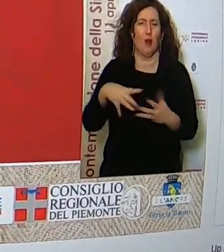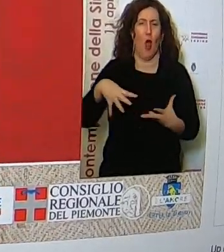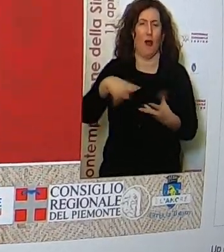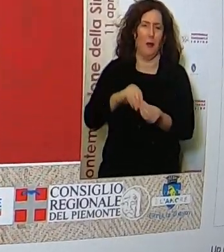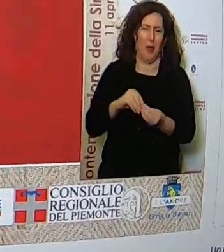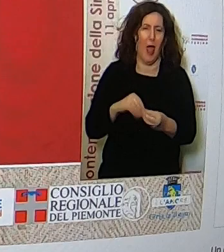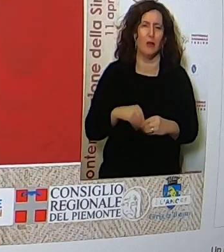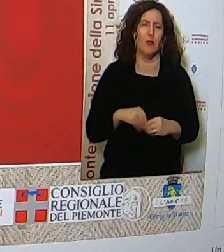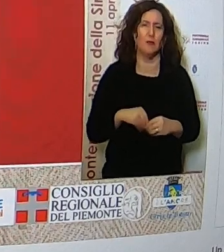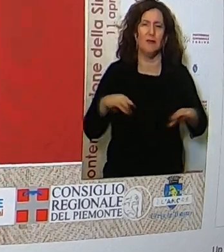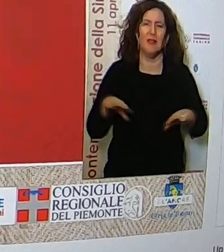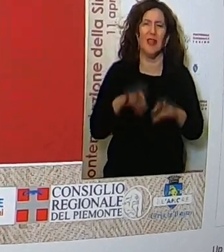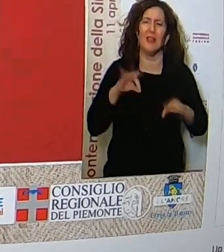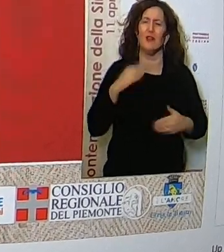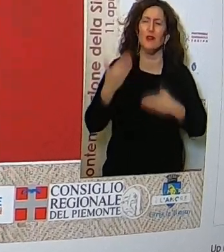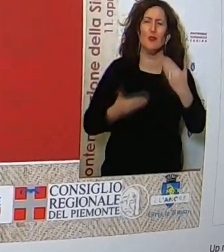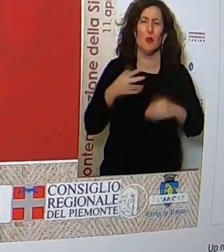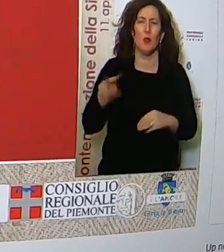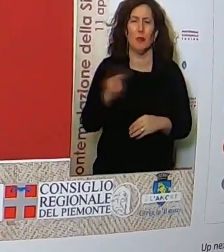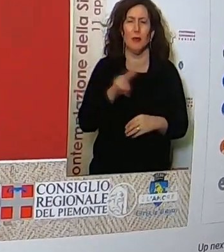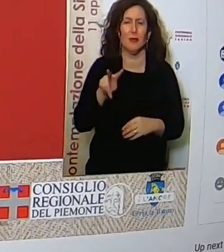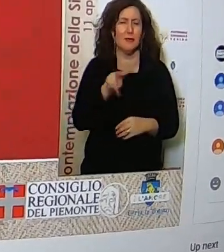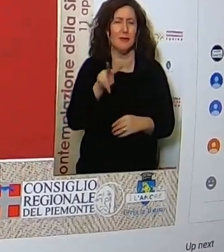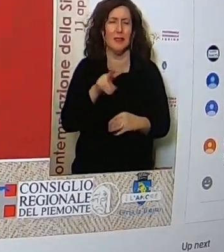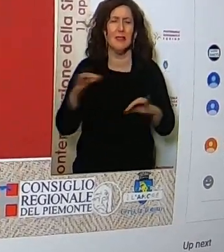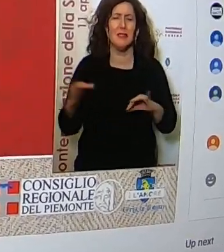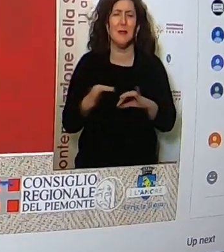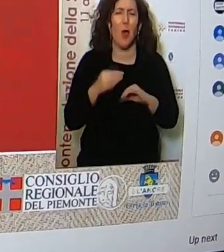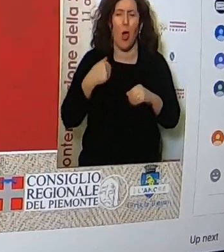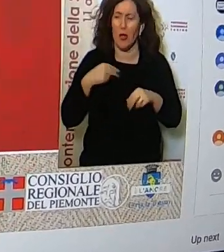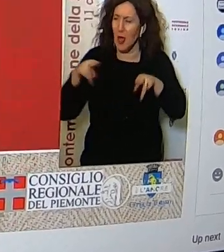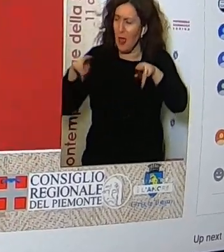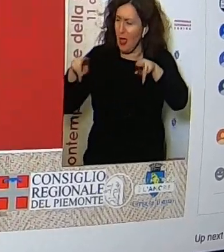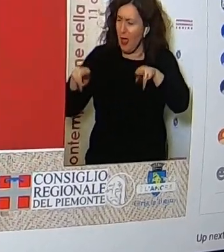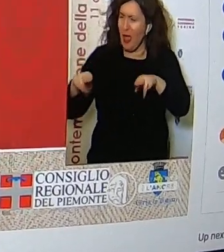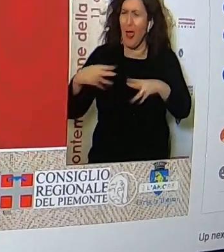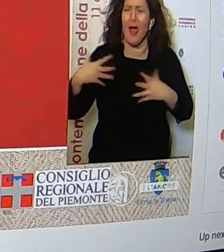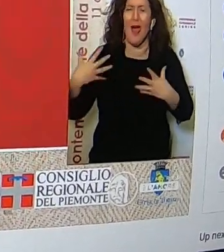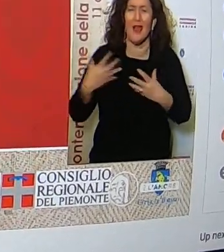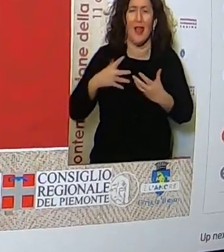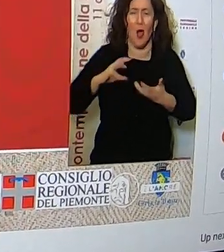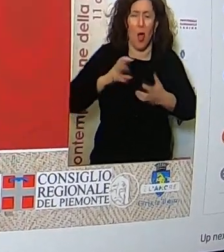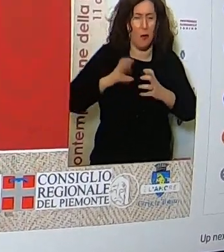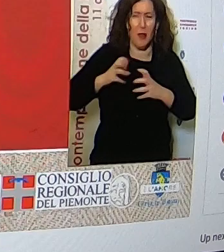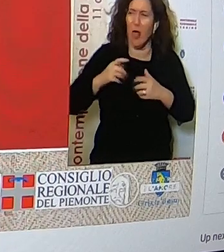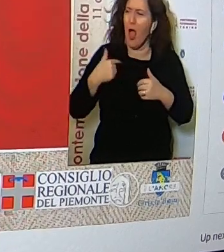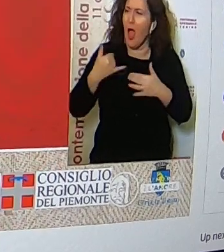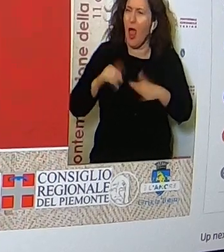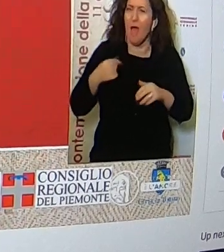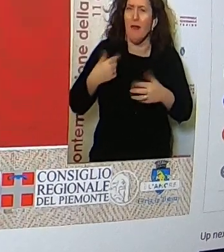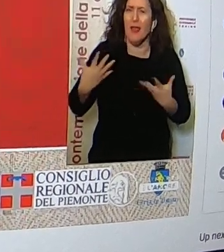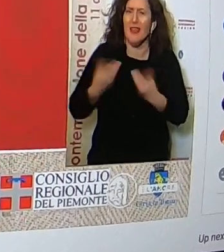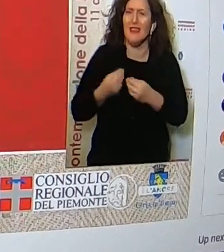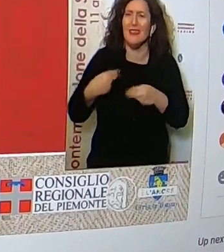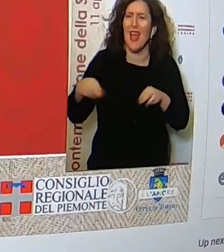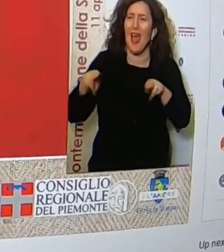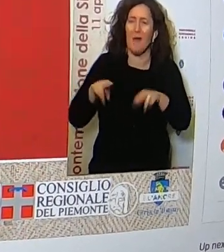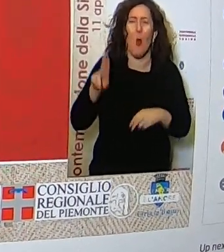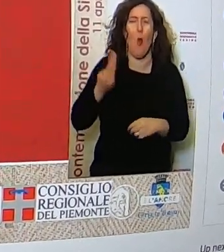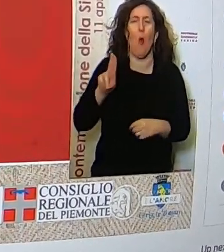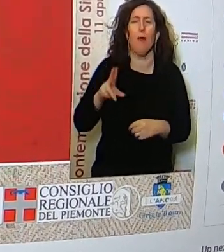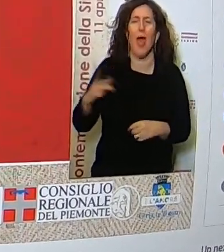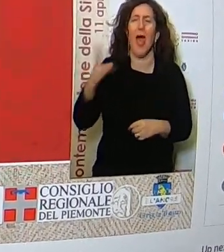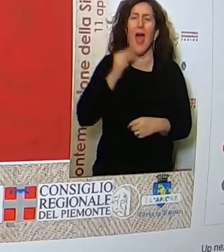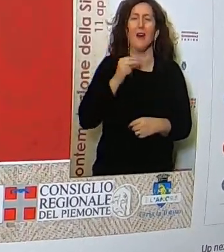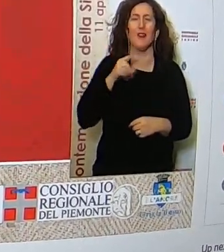abbiamo potuto vedere la commozione di questi sposi nel ritrovarsi insieme dopo tante complicazioni. Umberto ci dice che il